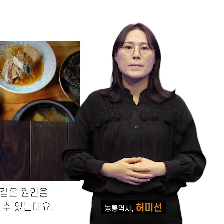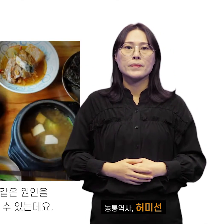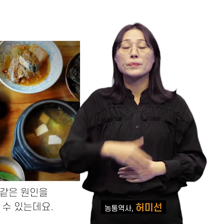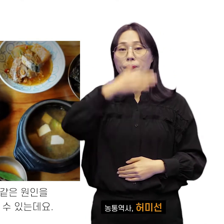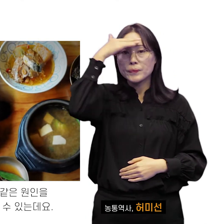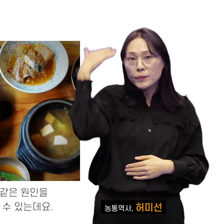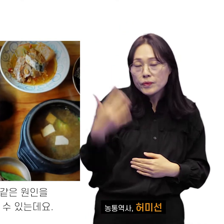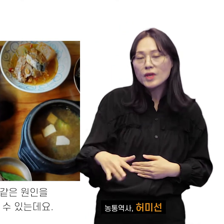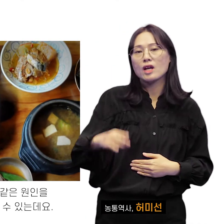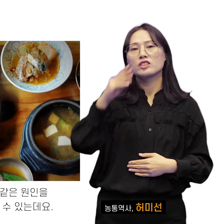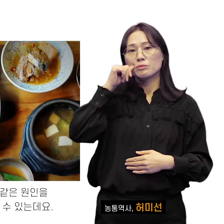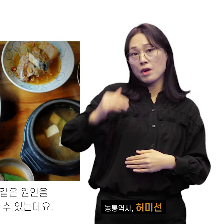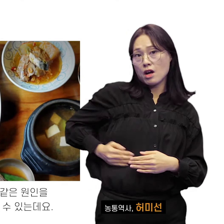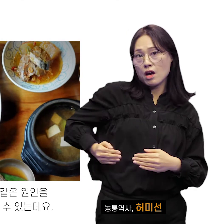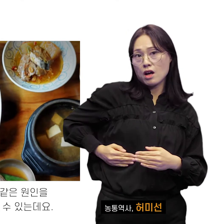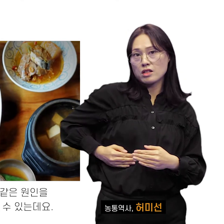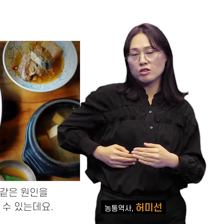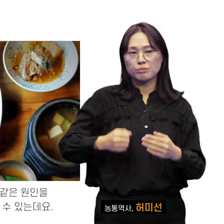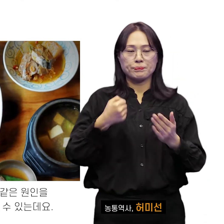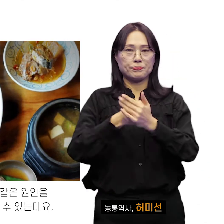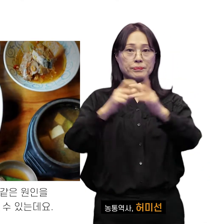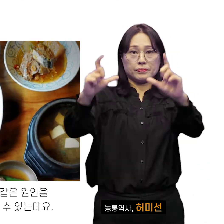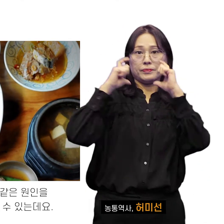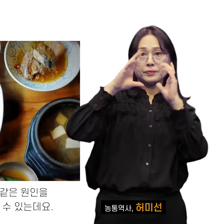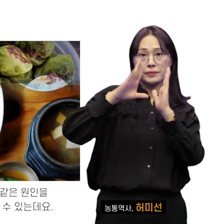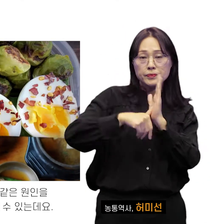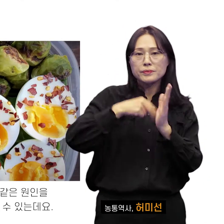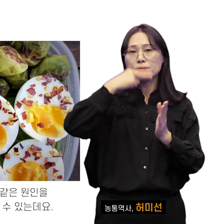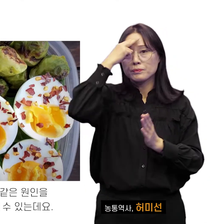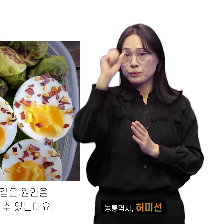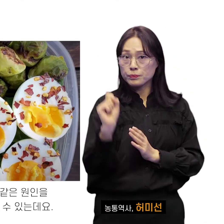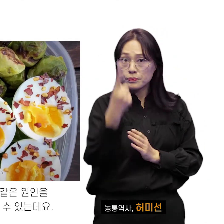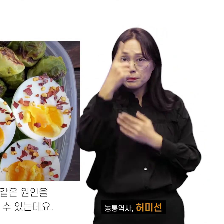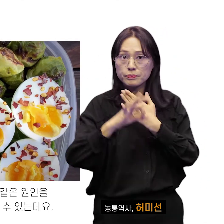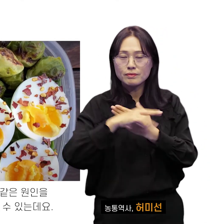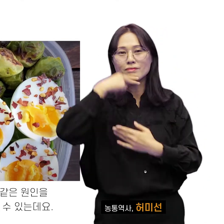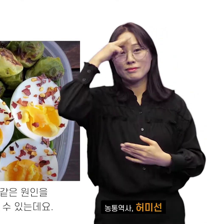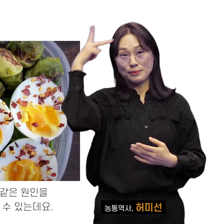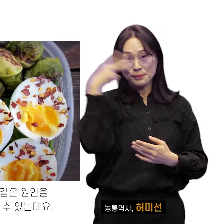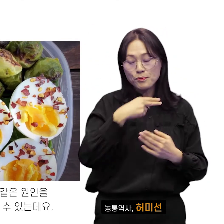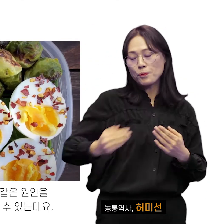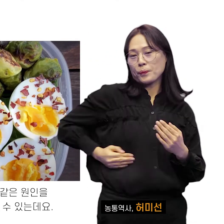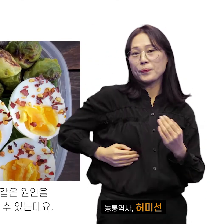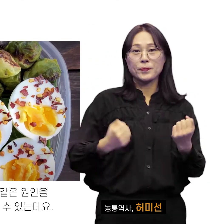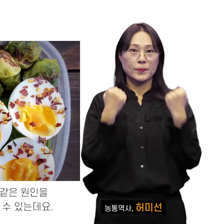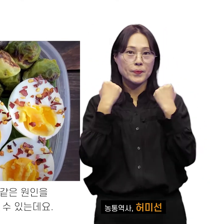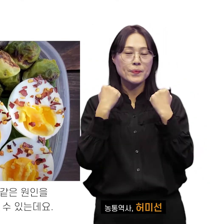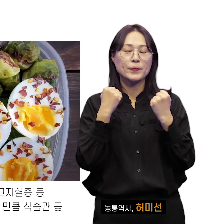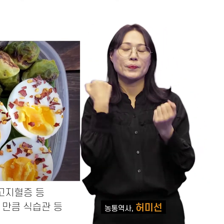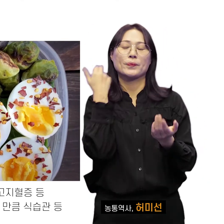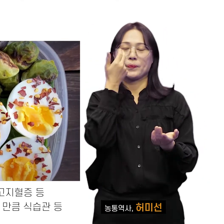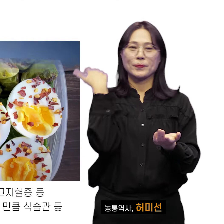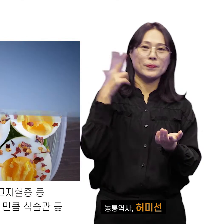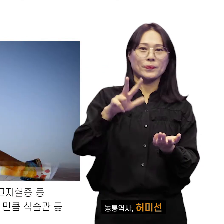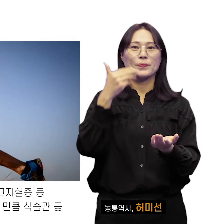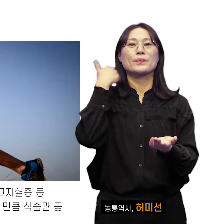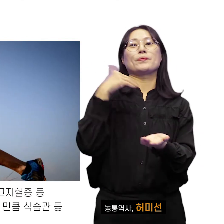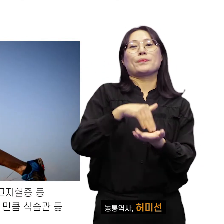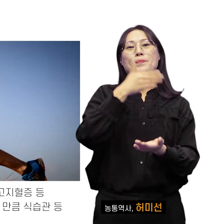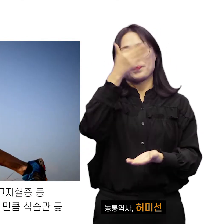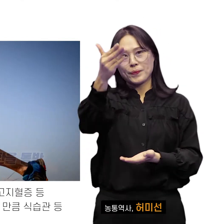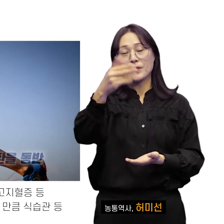다행히도 지방간 단계에서는 음주와 같은 원인을 교정하면 간을 건강한 상태로 되돌릴 수 있는데요.